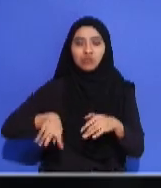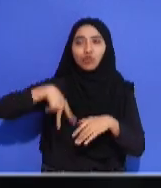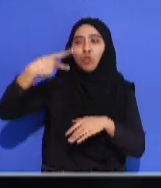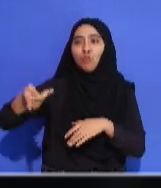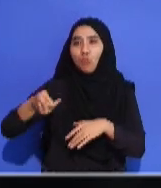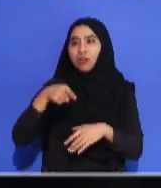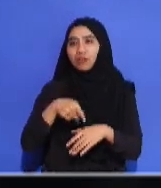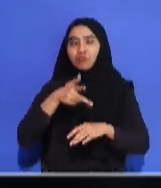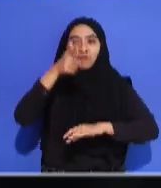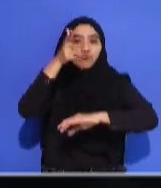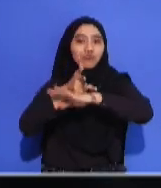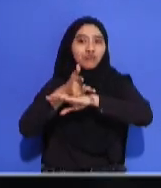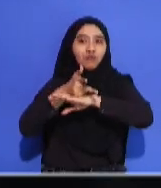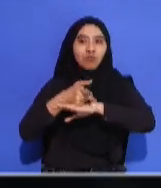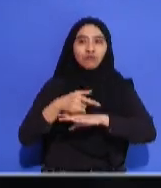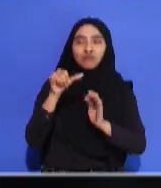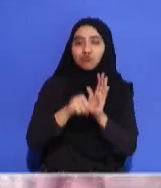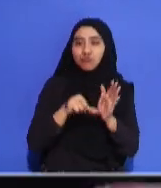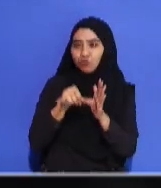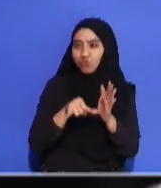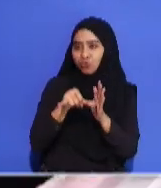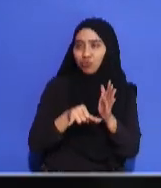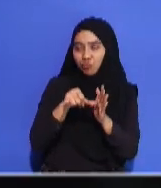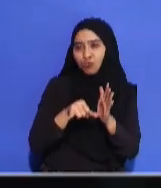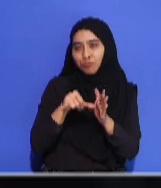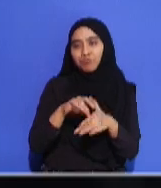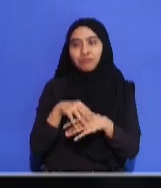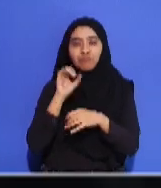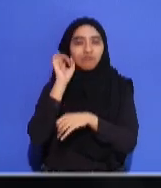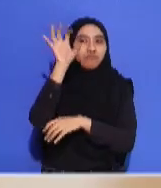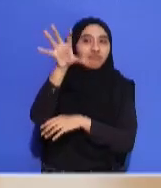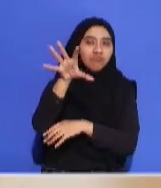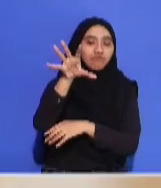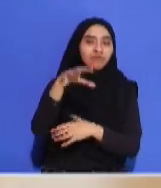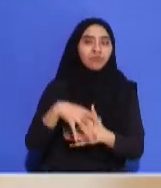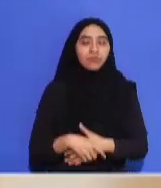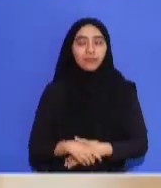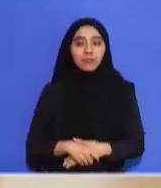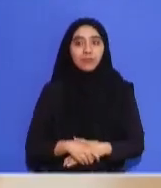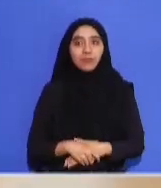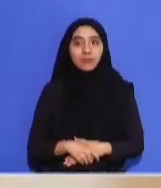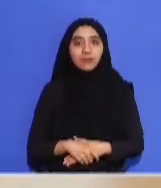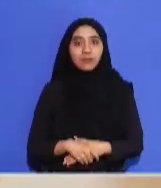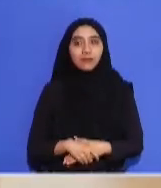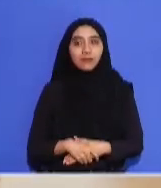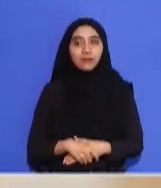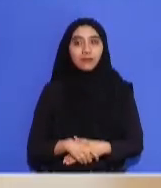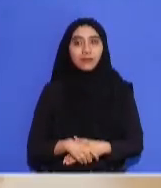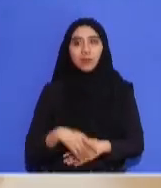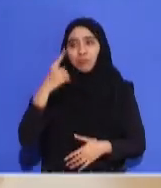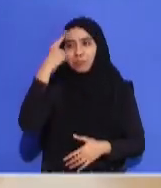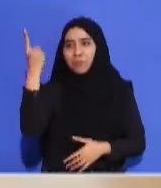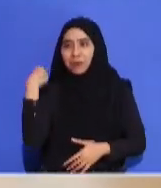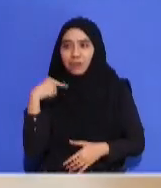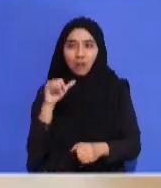YouTube sehingga respon jawaban dari masing-masing peserta itu bisa dilihat langsung pemkod Yogyakarta juga